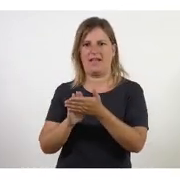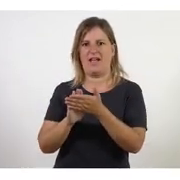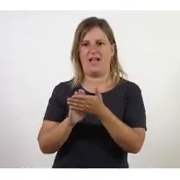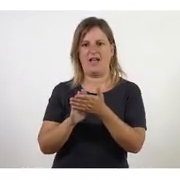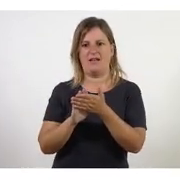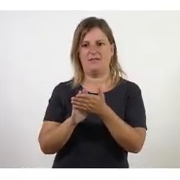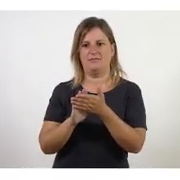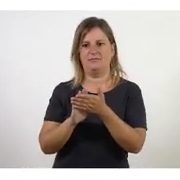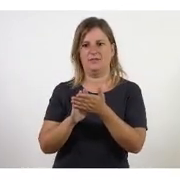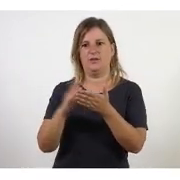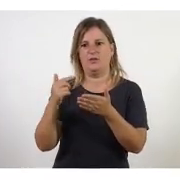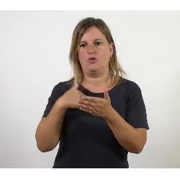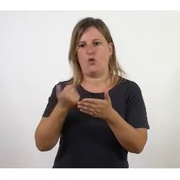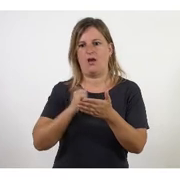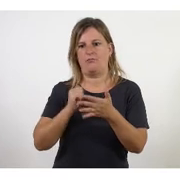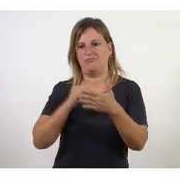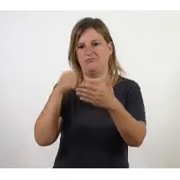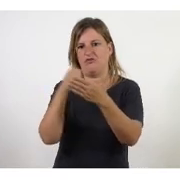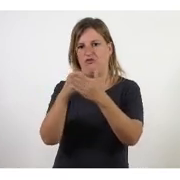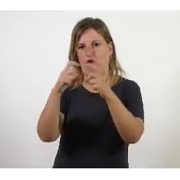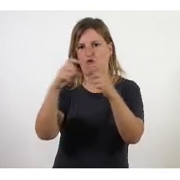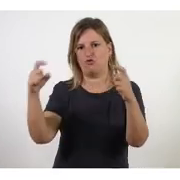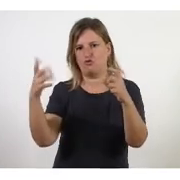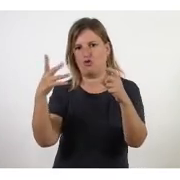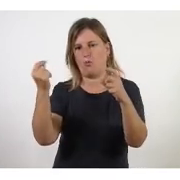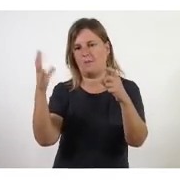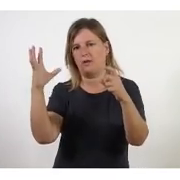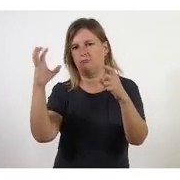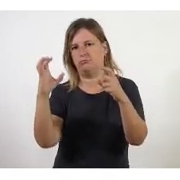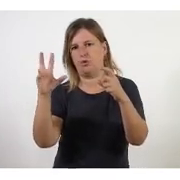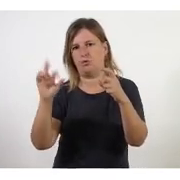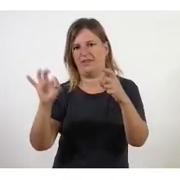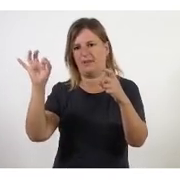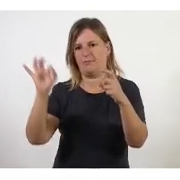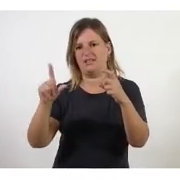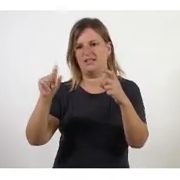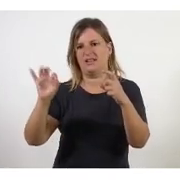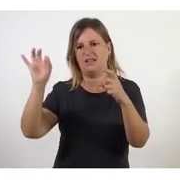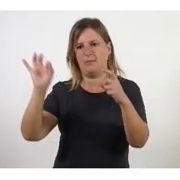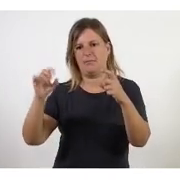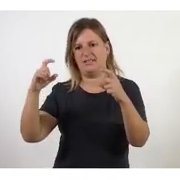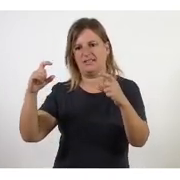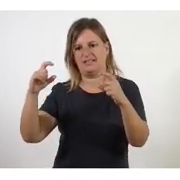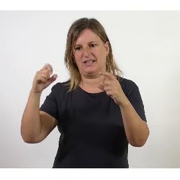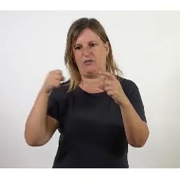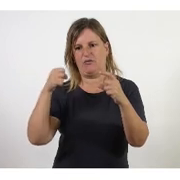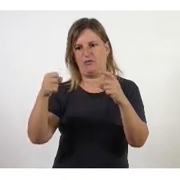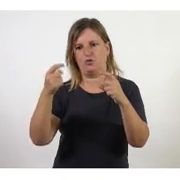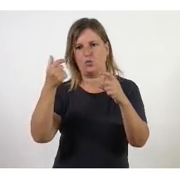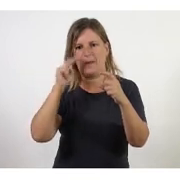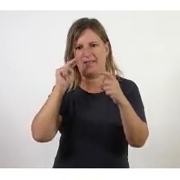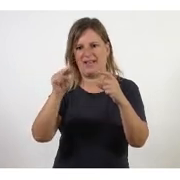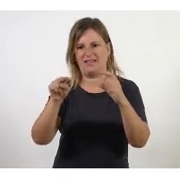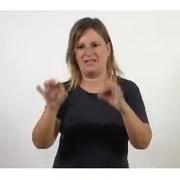fet amb aquest background semisòlid, no? Del 80%-70% de solidesa, perquè sigui una miqueta